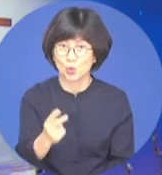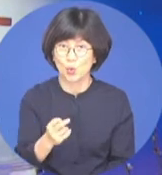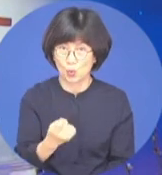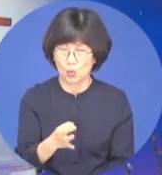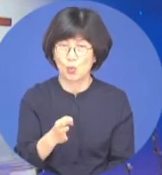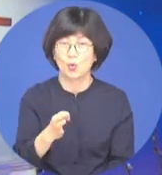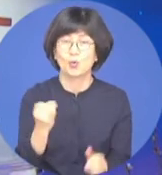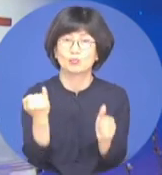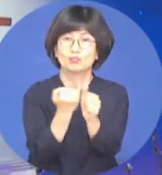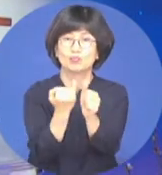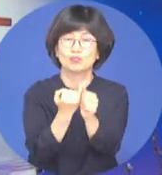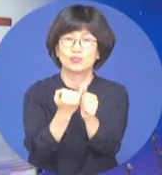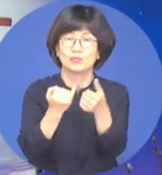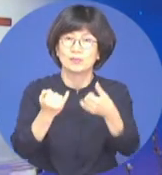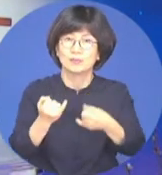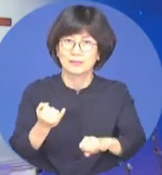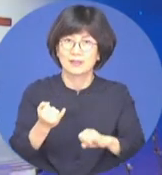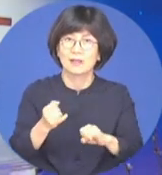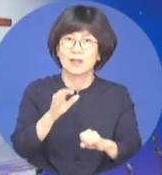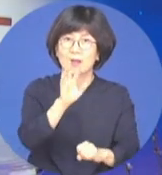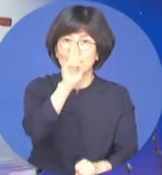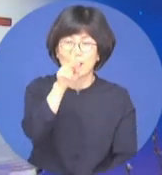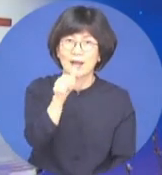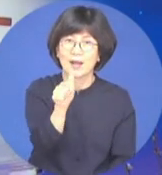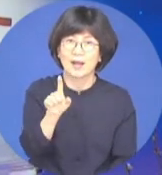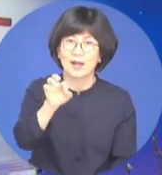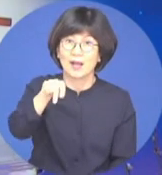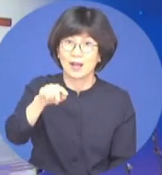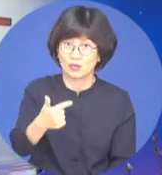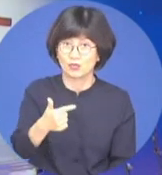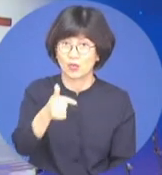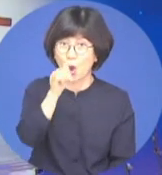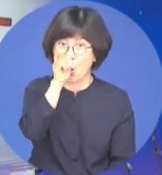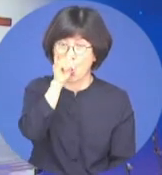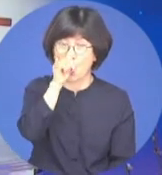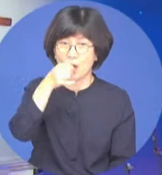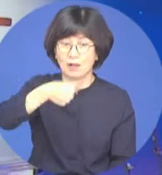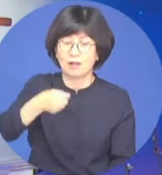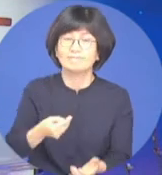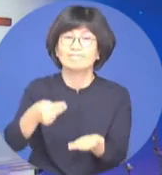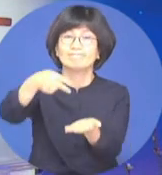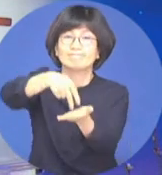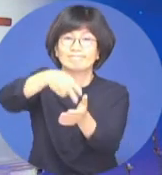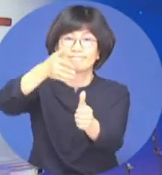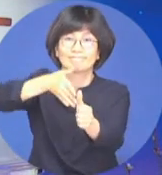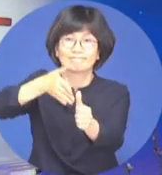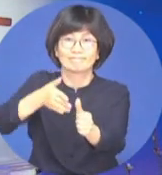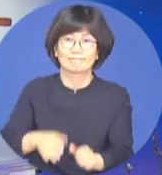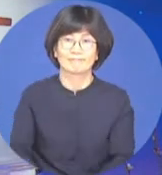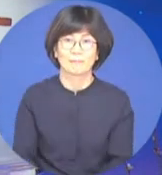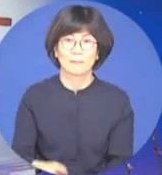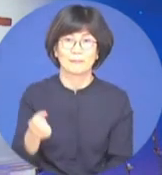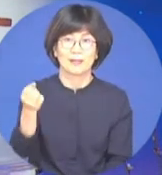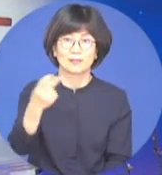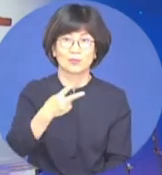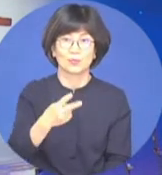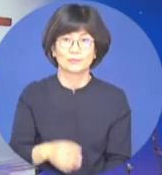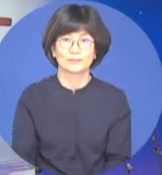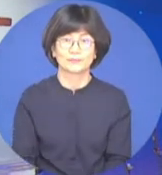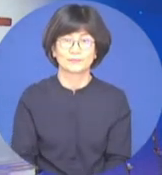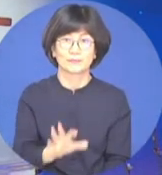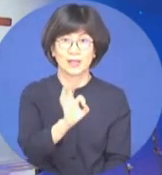자녀가 박하윤. 예, 잠깐 자리에서 일어서 주시고요. 예, 그리고 우리